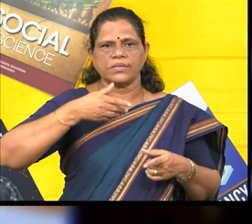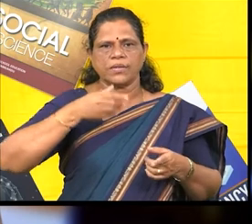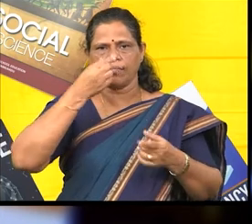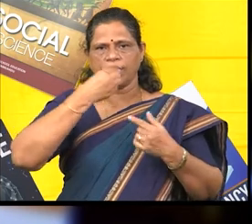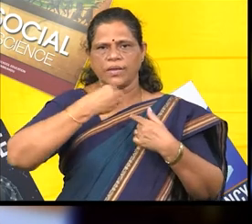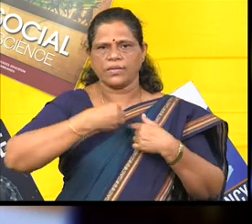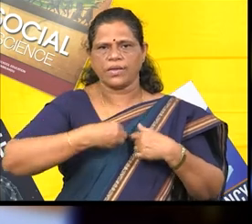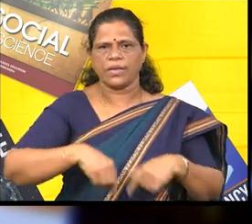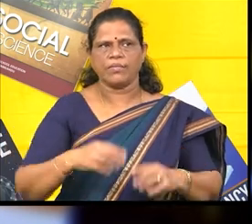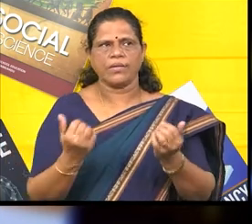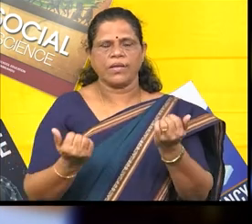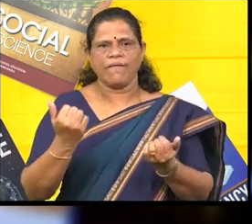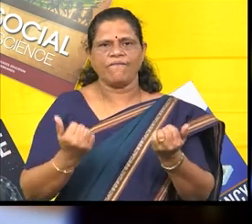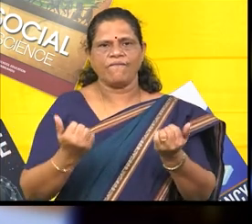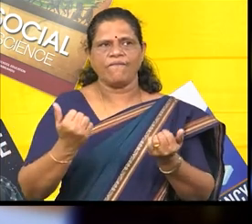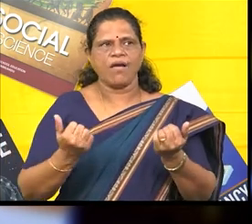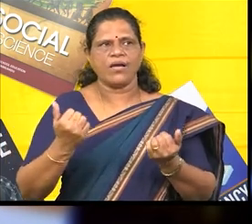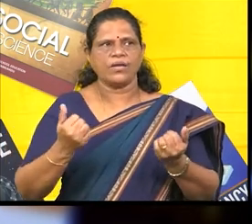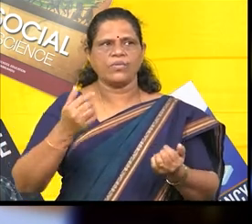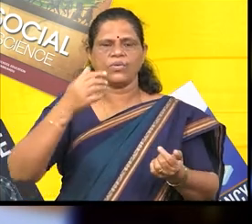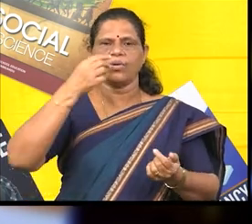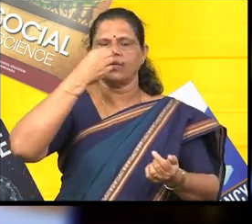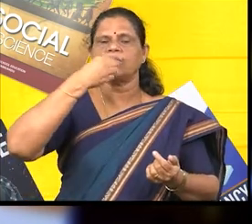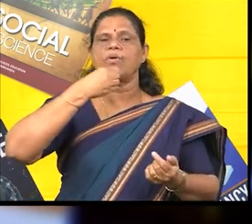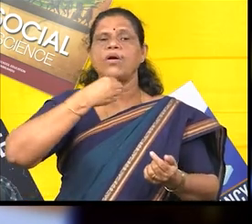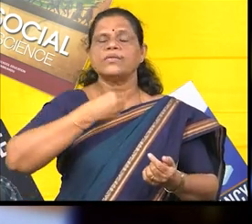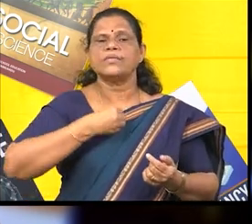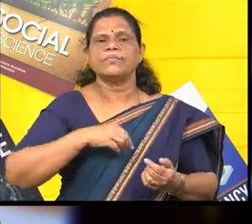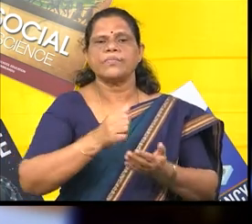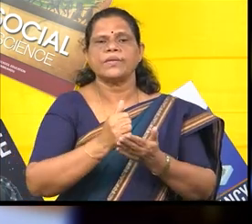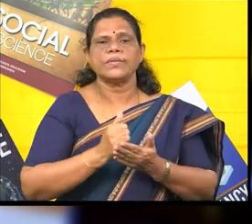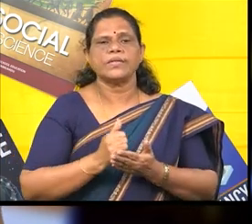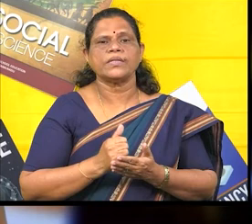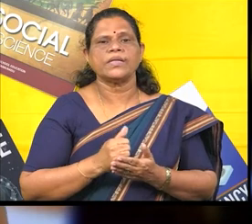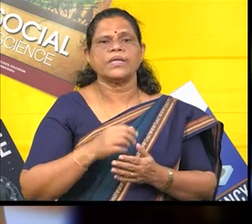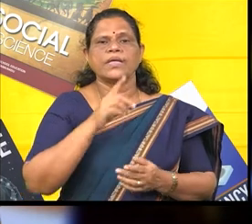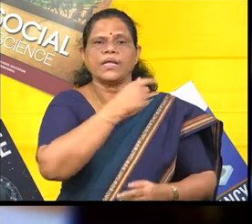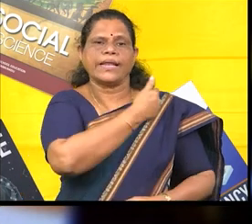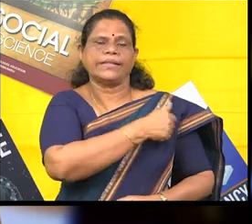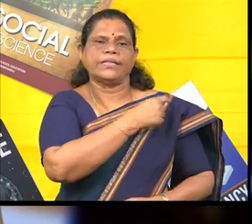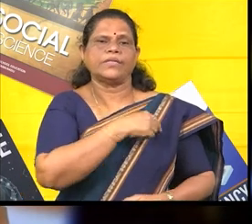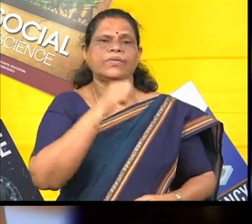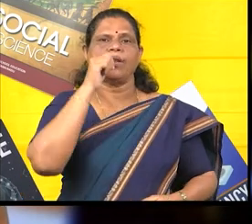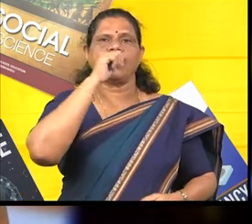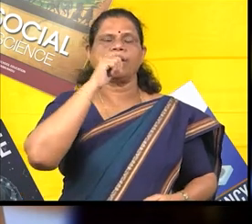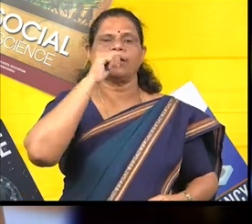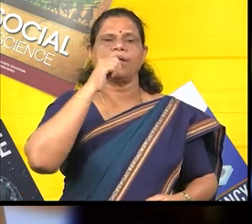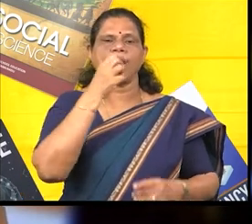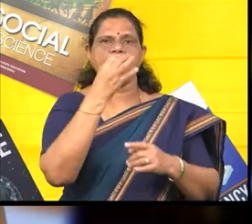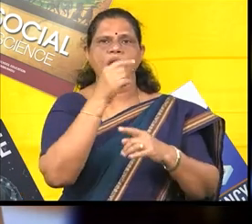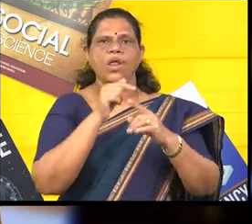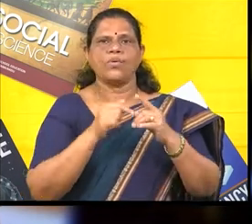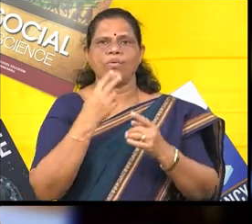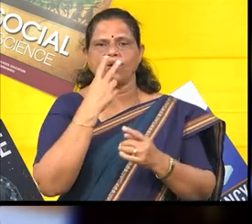பயன்படுத்தி, வாகனம் ஓட்டுபவருடைய சுவாசத்தை பயன்படுத்தி அவர் இரத்தத்தில் உள்ள ஆல்கஹாலுடைய அளவை, எத்தனாலுடைய அளவை நம்ம